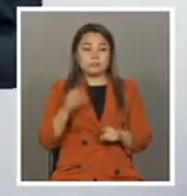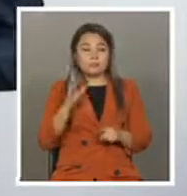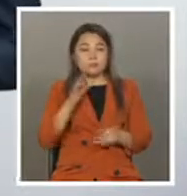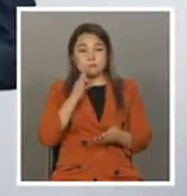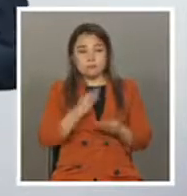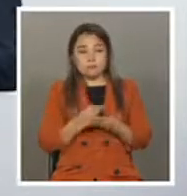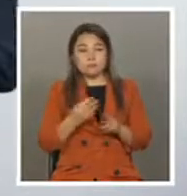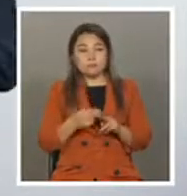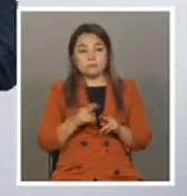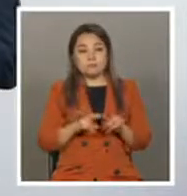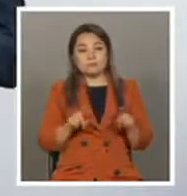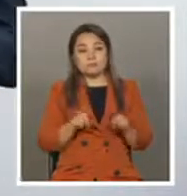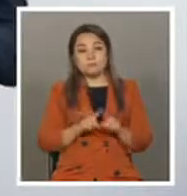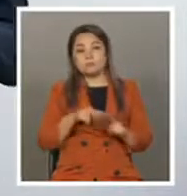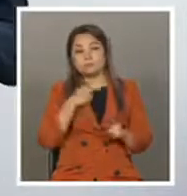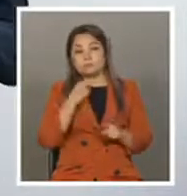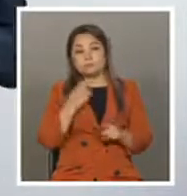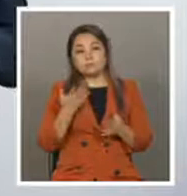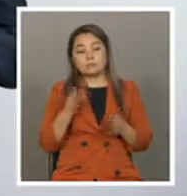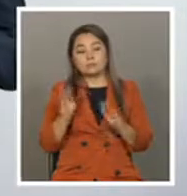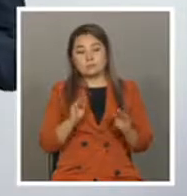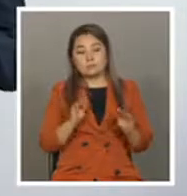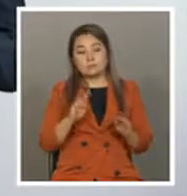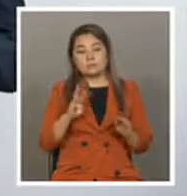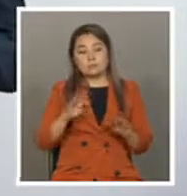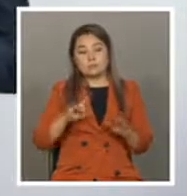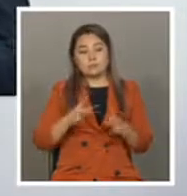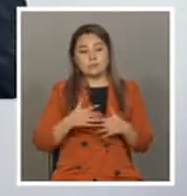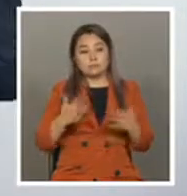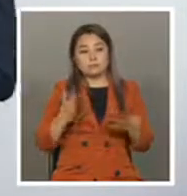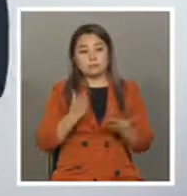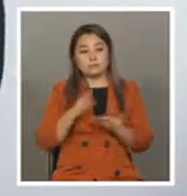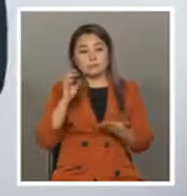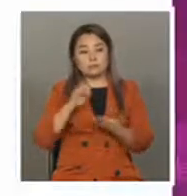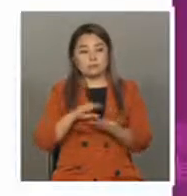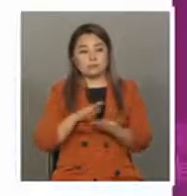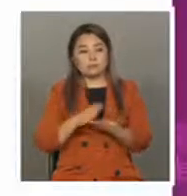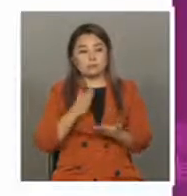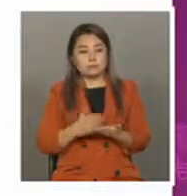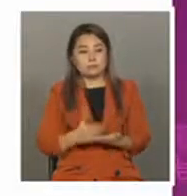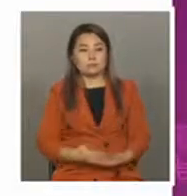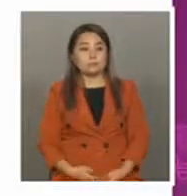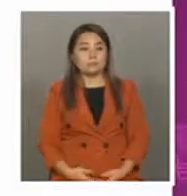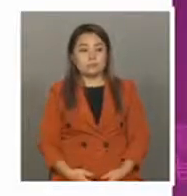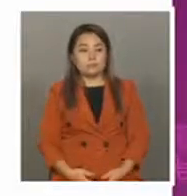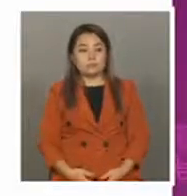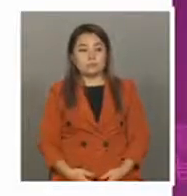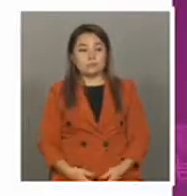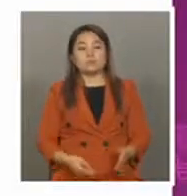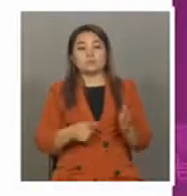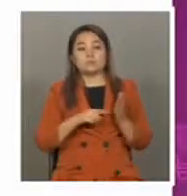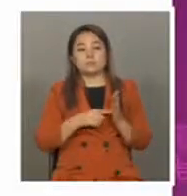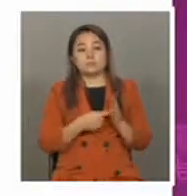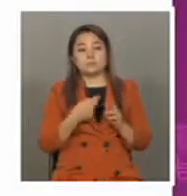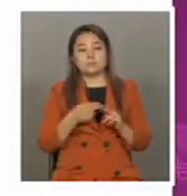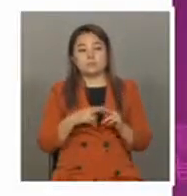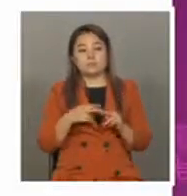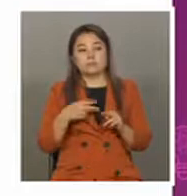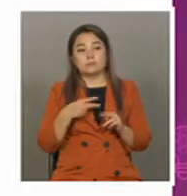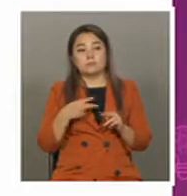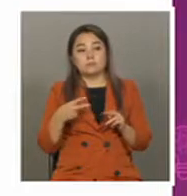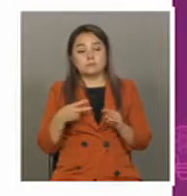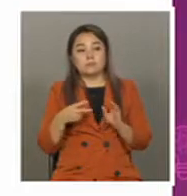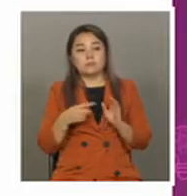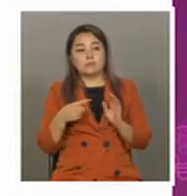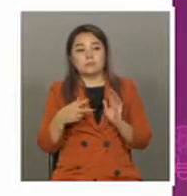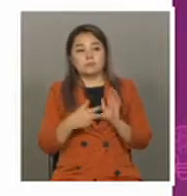тұр. Олай болса, қай санның модулі артық болса, соның таңбасы теріс болады. Ал енді көбейтіндісі минус 8-ге тең болатын